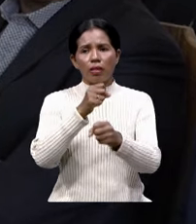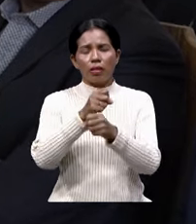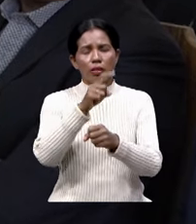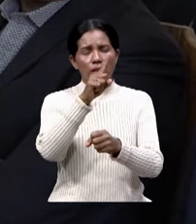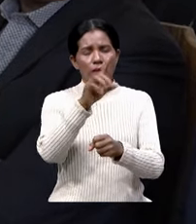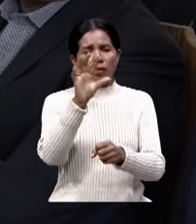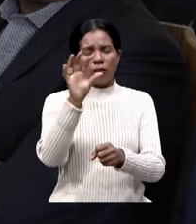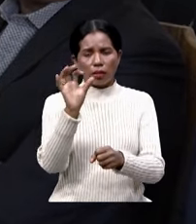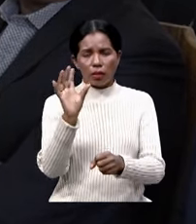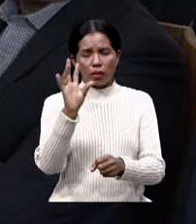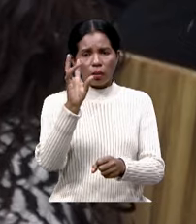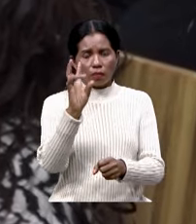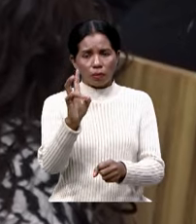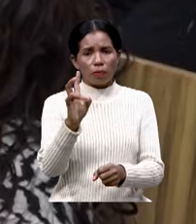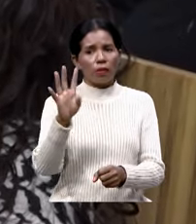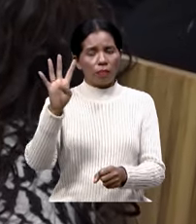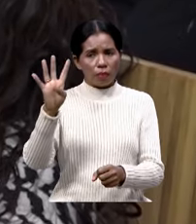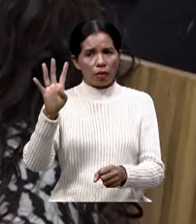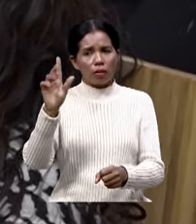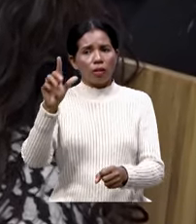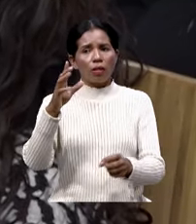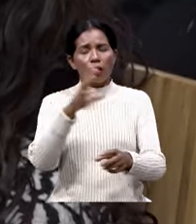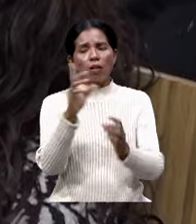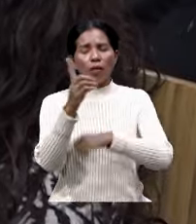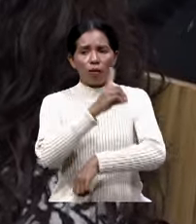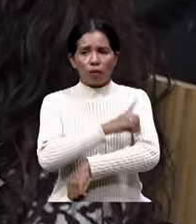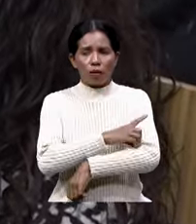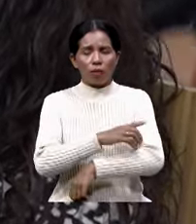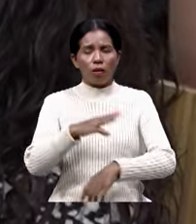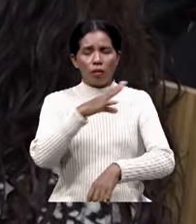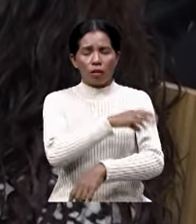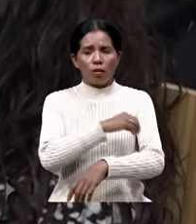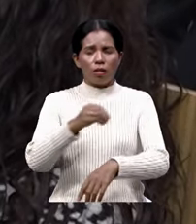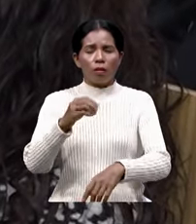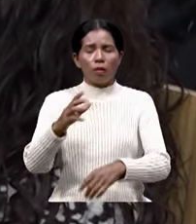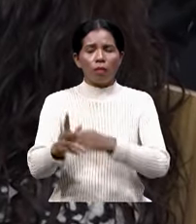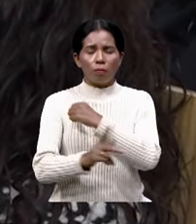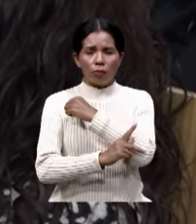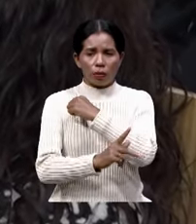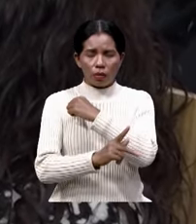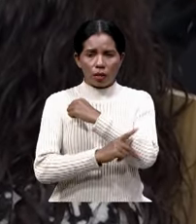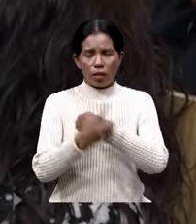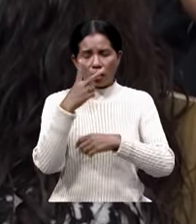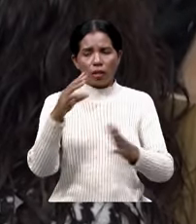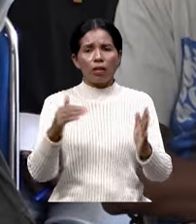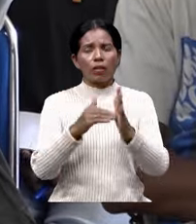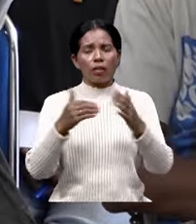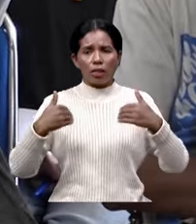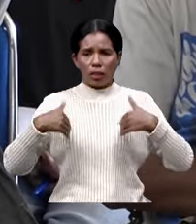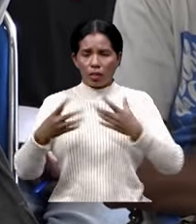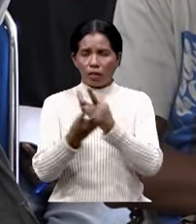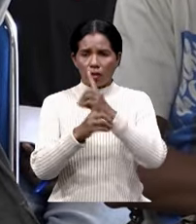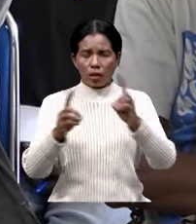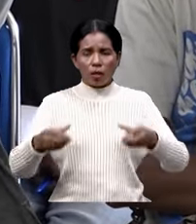hitung resin hat, mak loron nebe Portugal halo revolusau kontra rezimi ditadura Salazar, hodia musu demokrasia, hodi